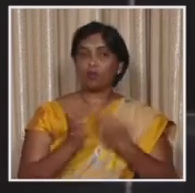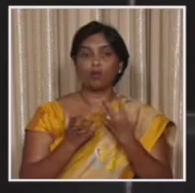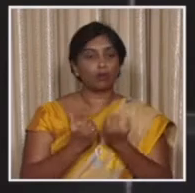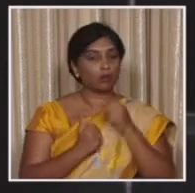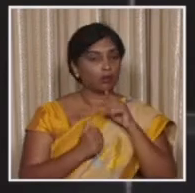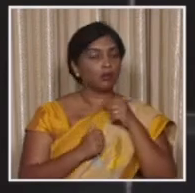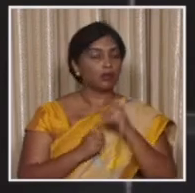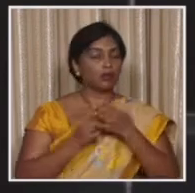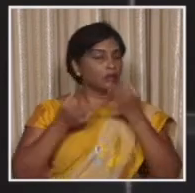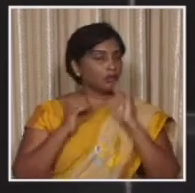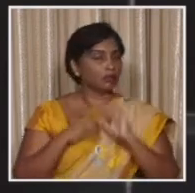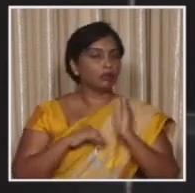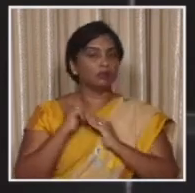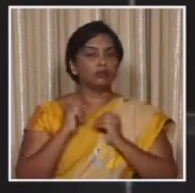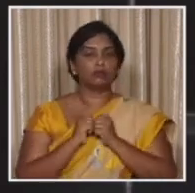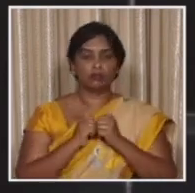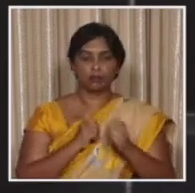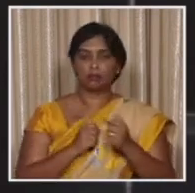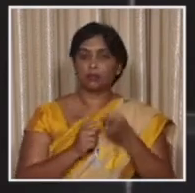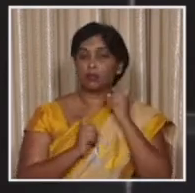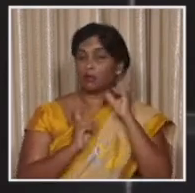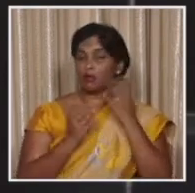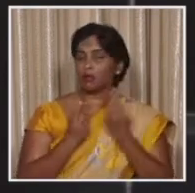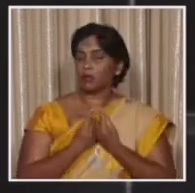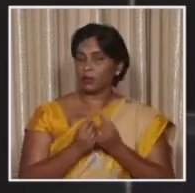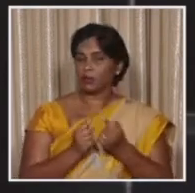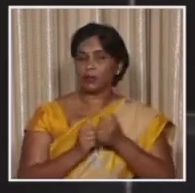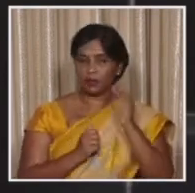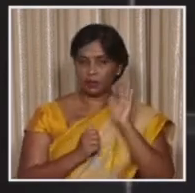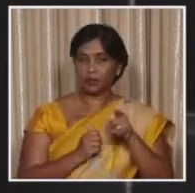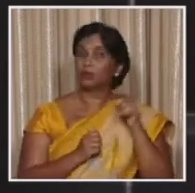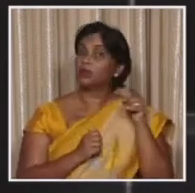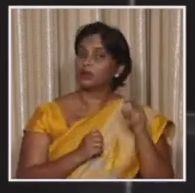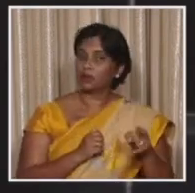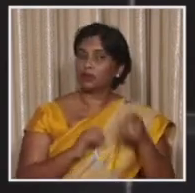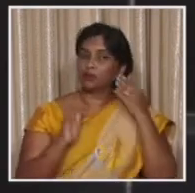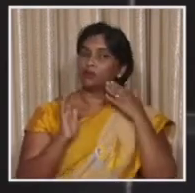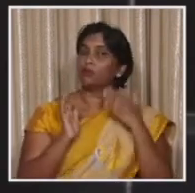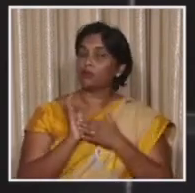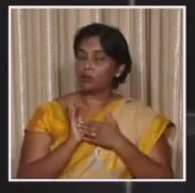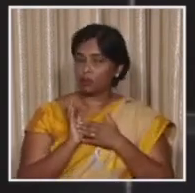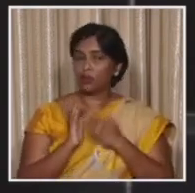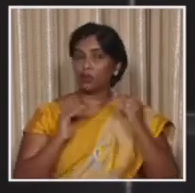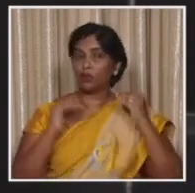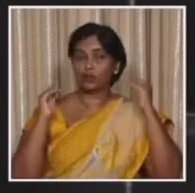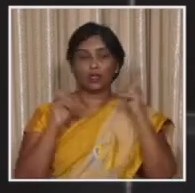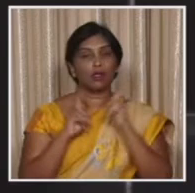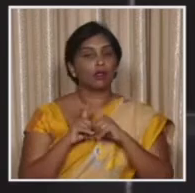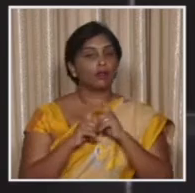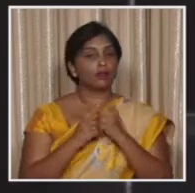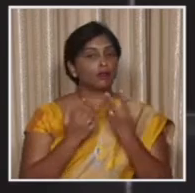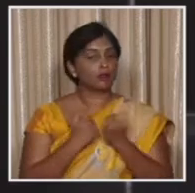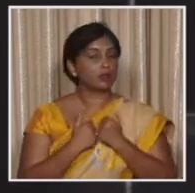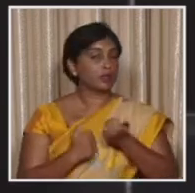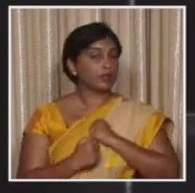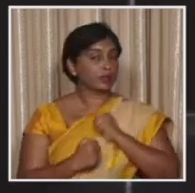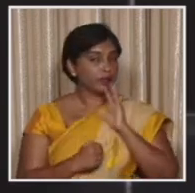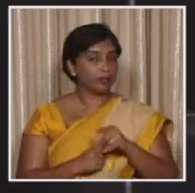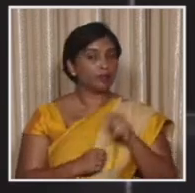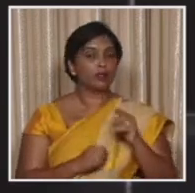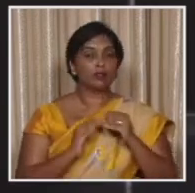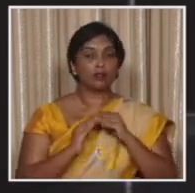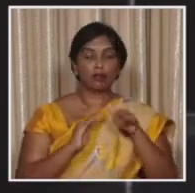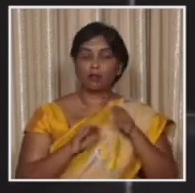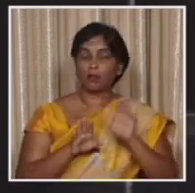සඳහා විධිමත් වැඩපිළිවෙලක් අප්‍රමාදව ක්‍රියාවට නැගිය යුතුව තිබෙනවා. මේ ශාස්ත්‍රයන්ගෙන් උසස් අධ්‍යාපනය ලැබීමට කැමැත්තෙන් සිටින